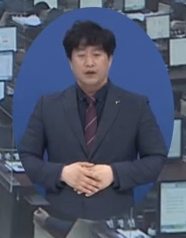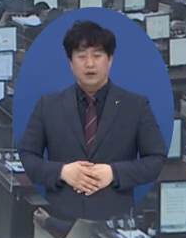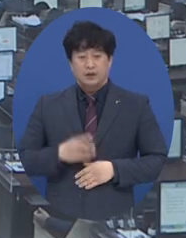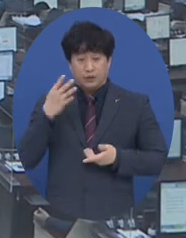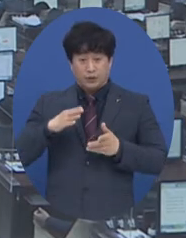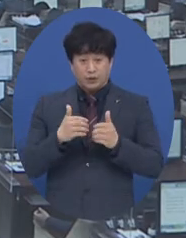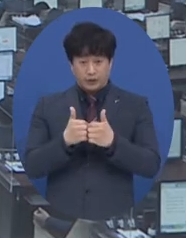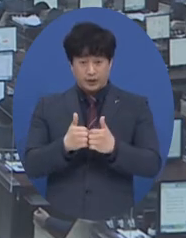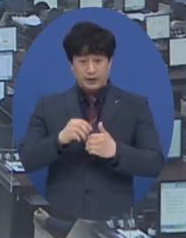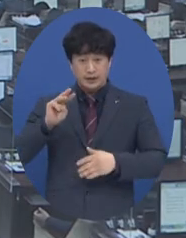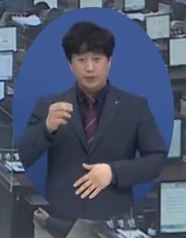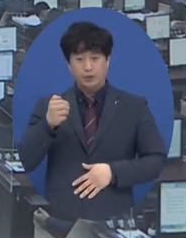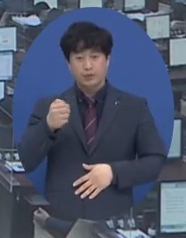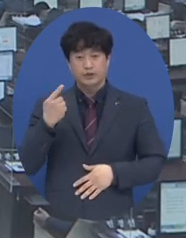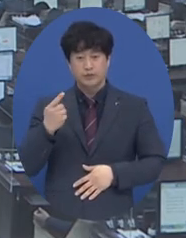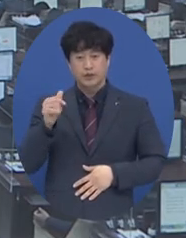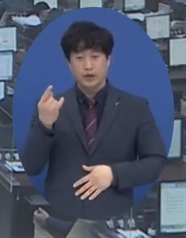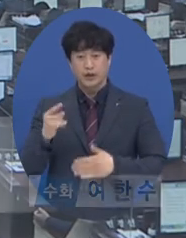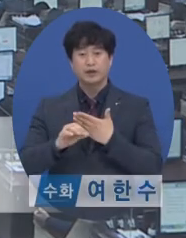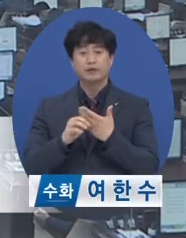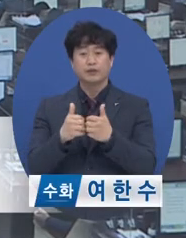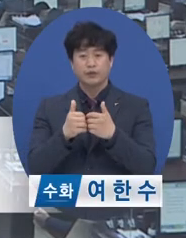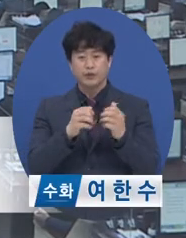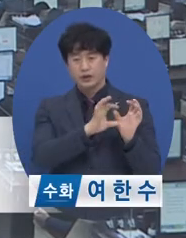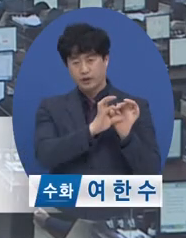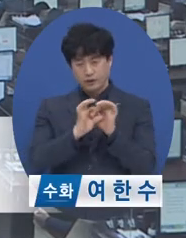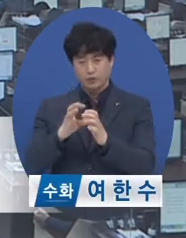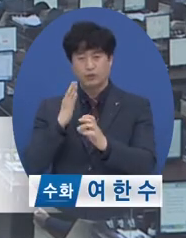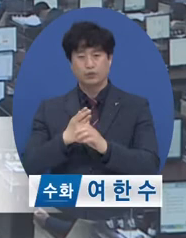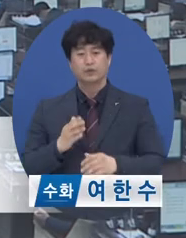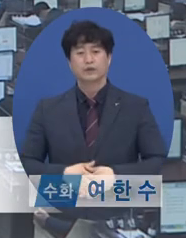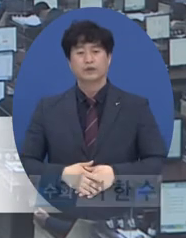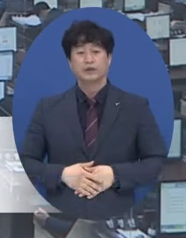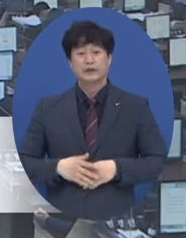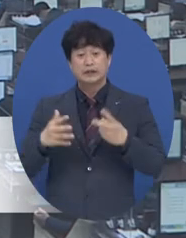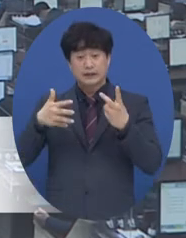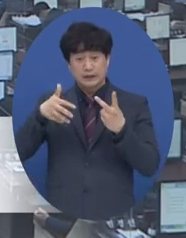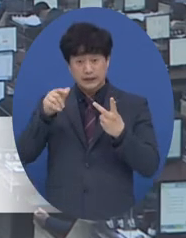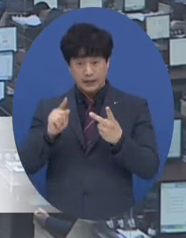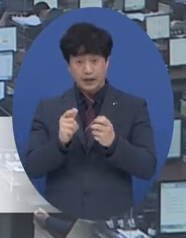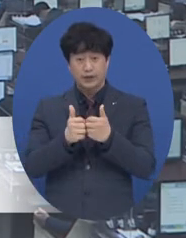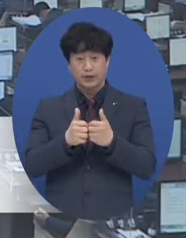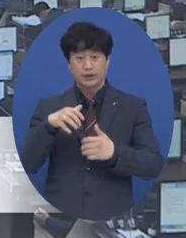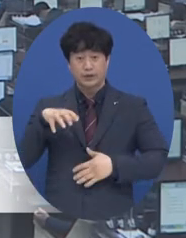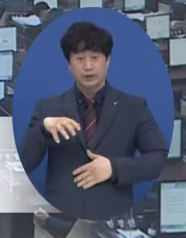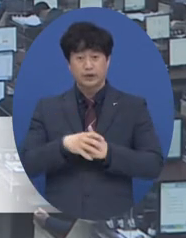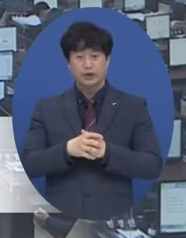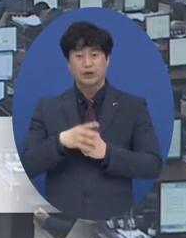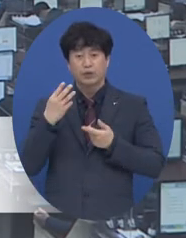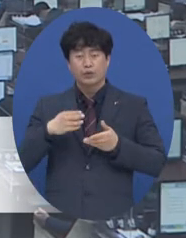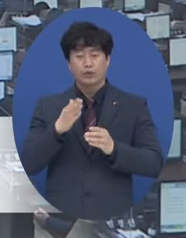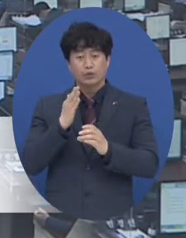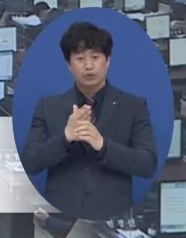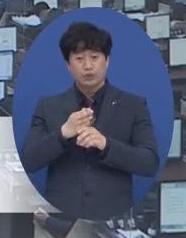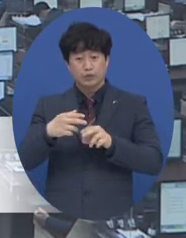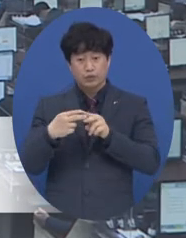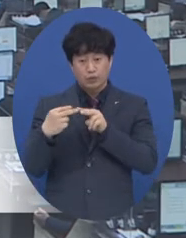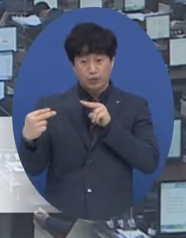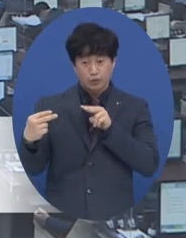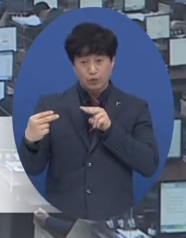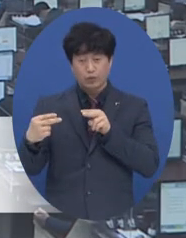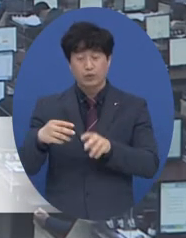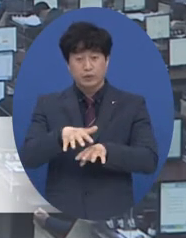경기도의회 제 351회 임시회가 이어지고 있습니다 2차 본회의 에선 경기도 중심 철도망 대책과 경기